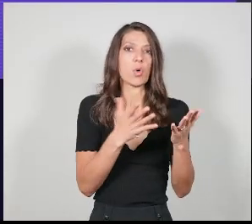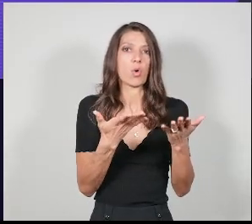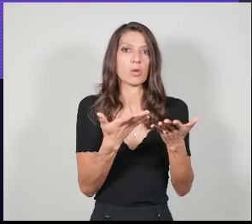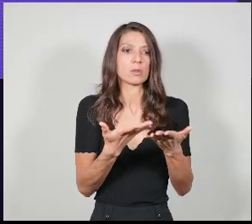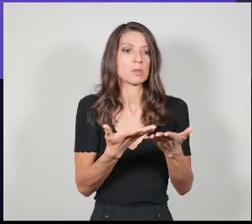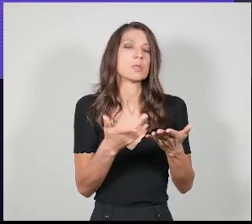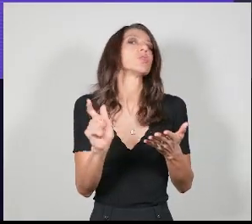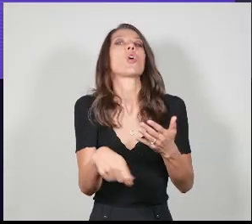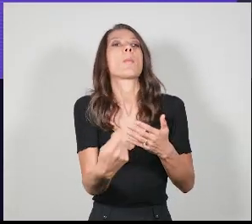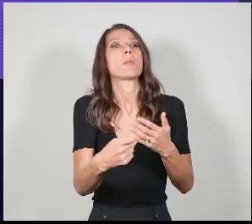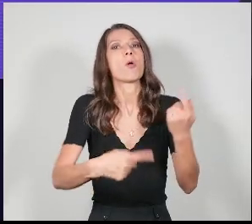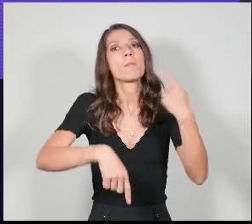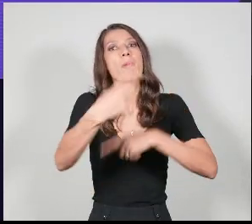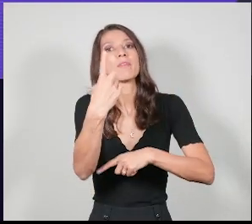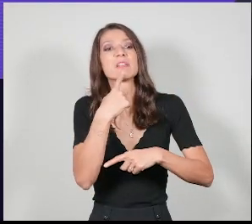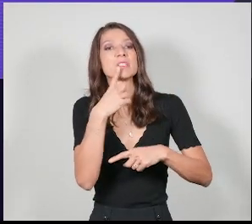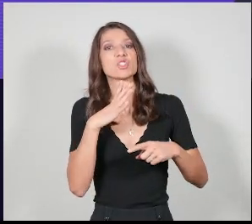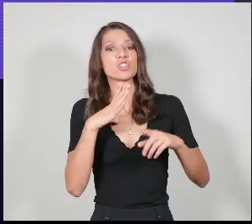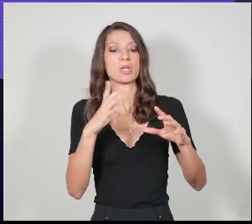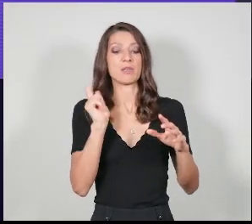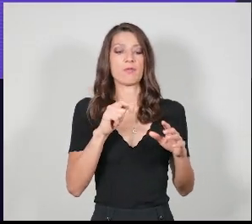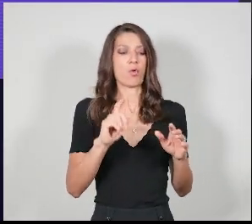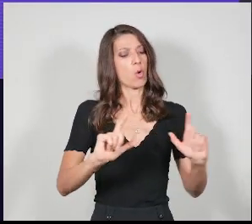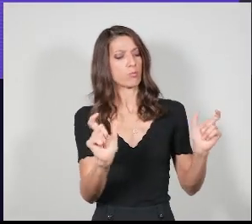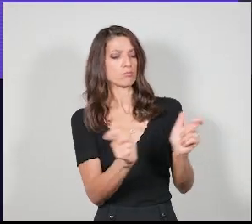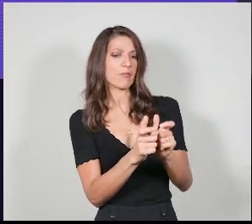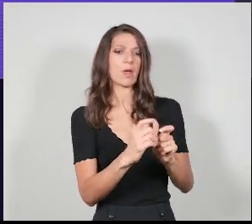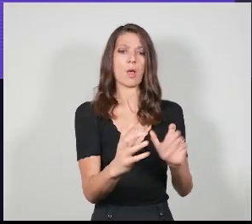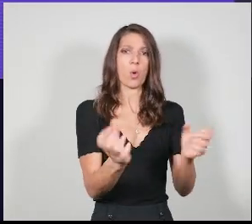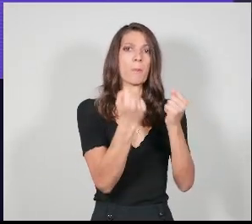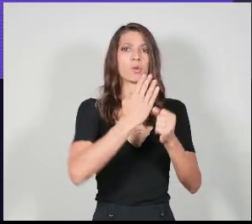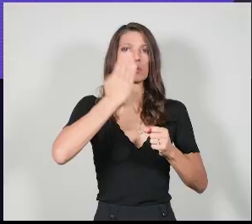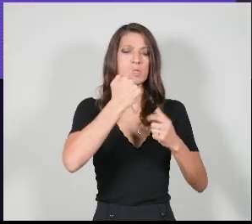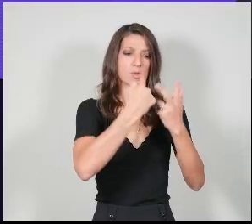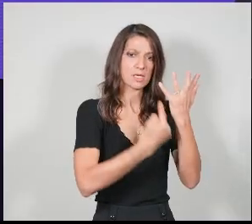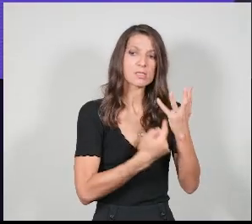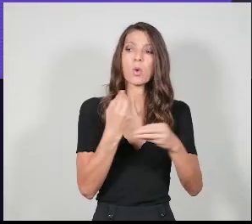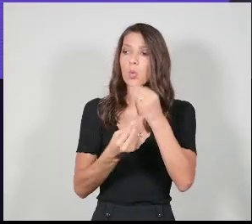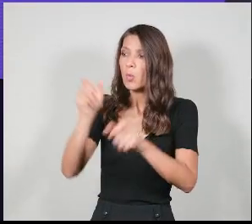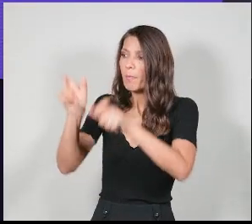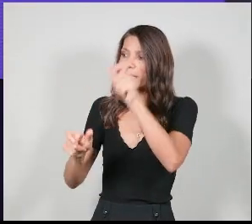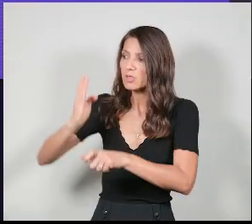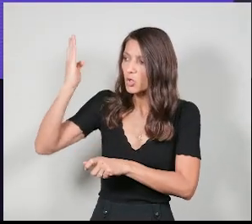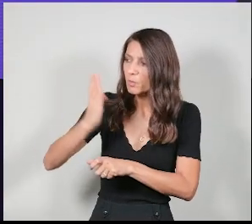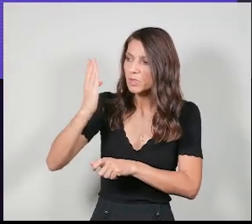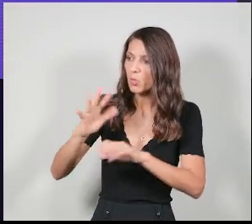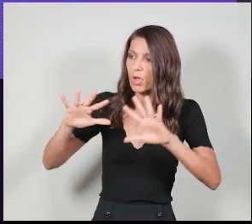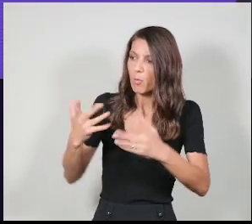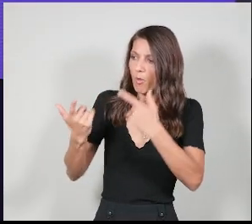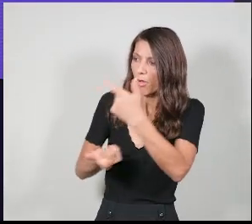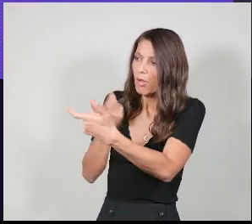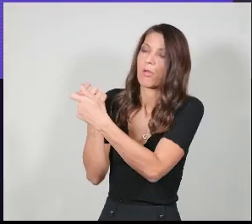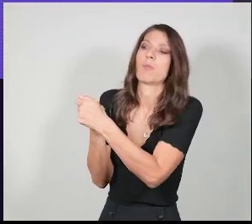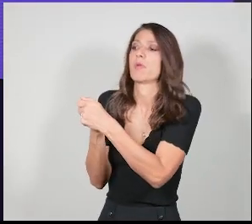vise l'adéquation de compétences identifiées et puis la prise en considération des personnes dans